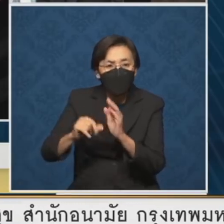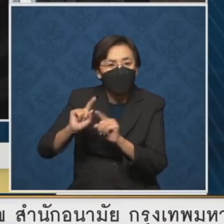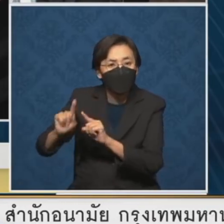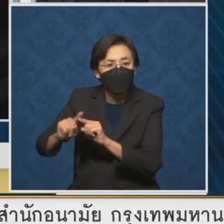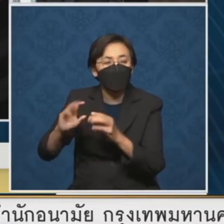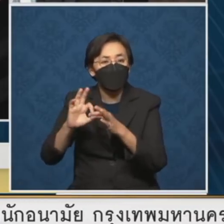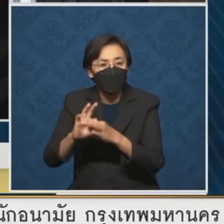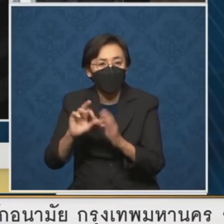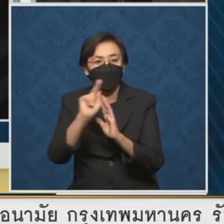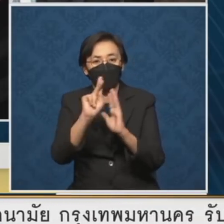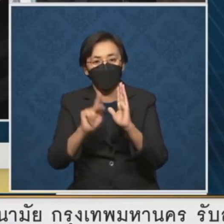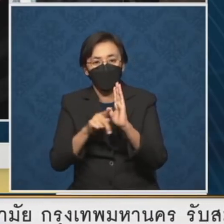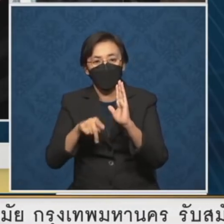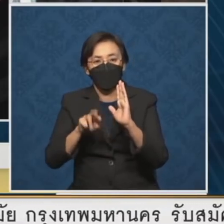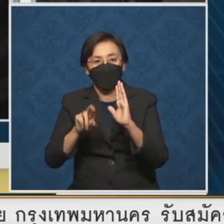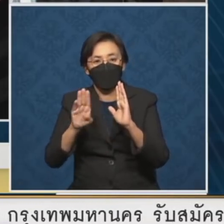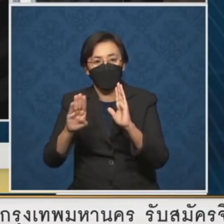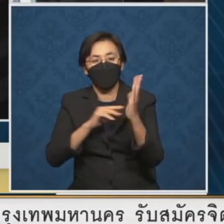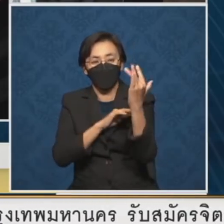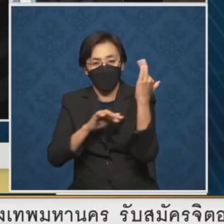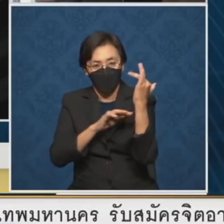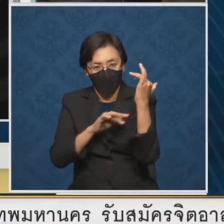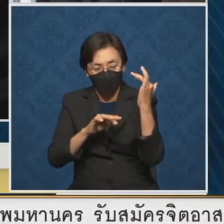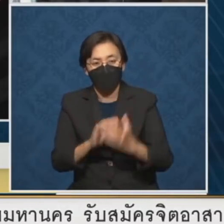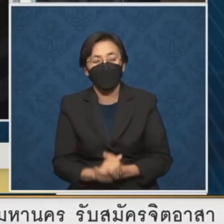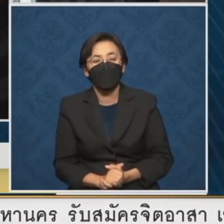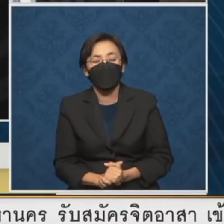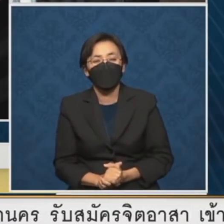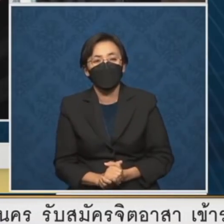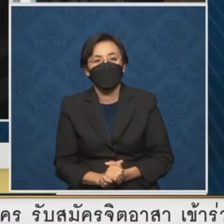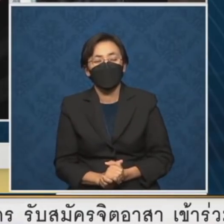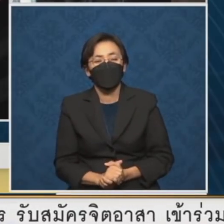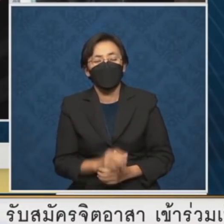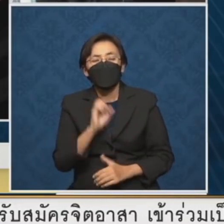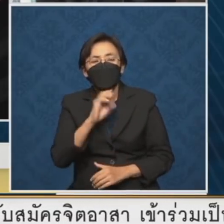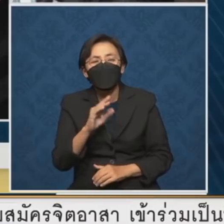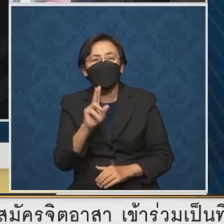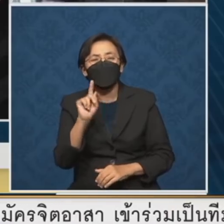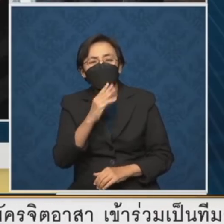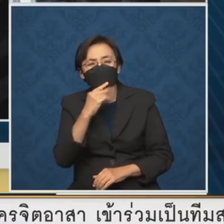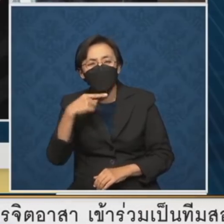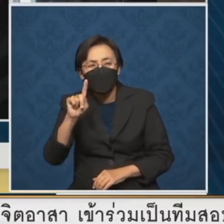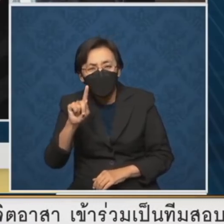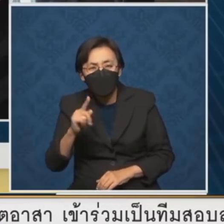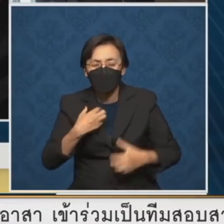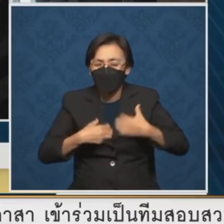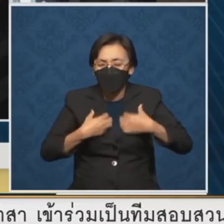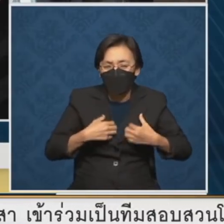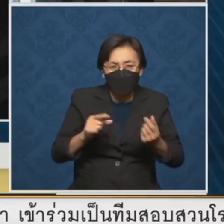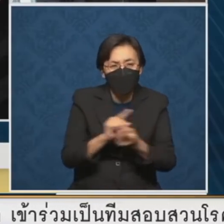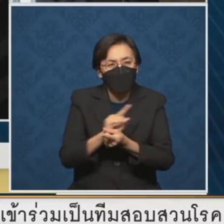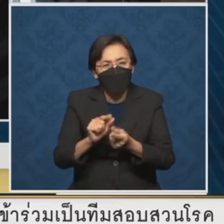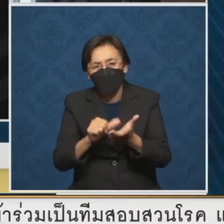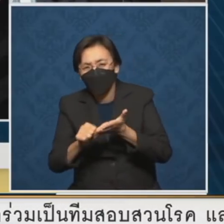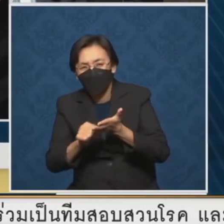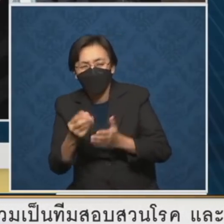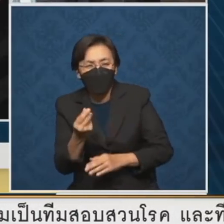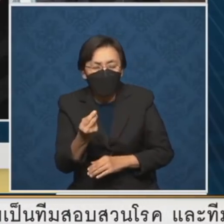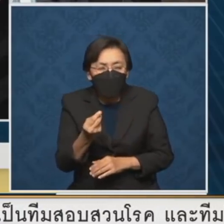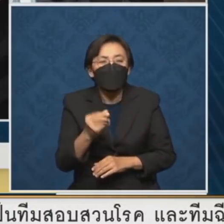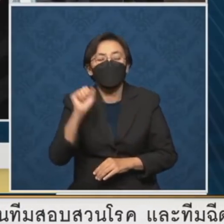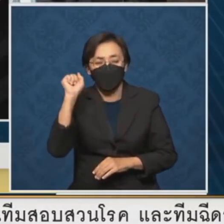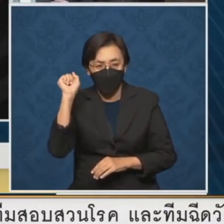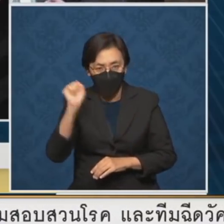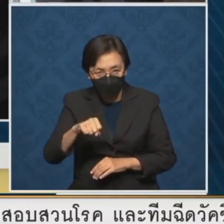คอมพิวเตอร์และถ้าไม่ต้องลุกมาตอบนะครับว่าปัญหาข่าวปลอมสร้างความเสียหายให้สังคมต้องรีบแก้ไขใช่